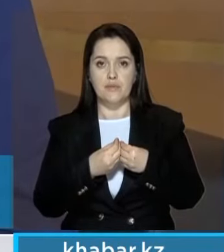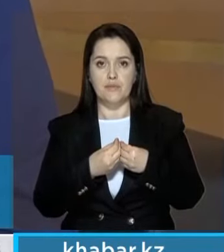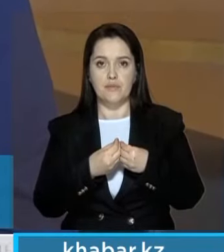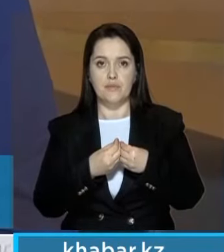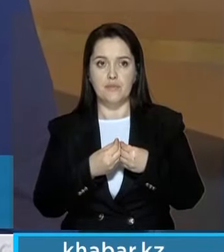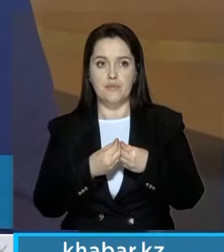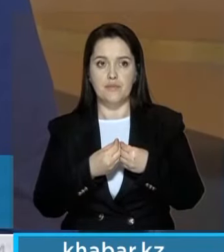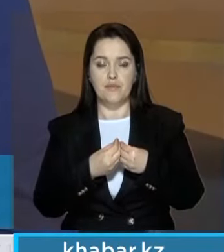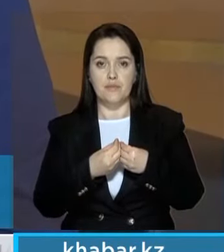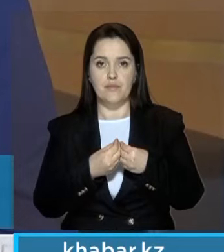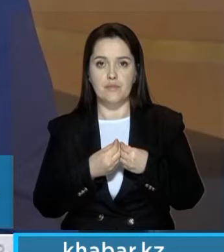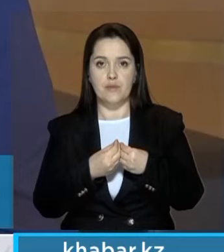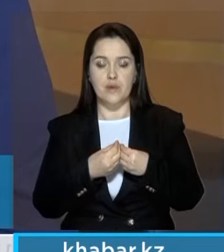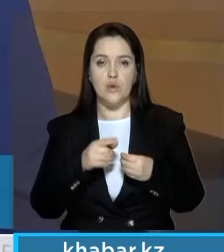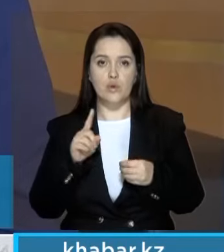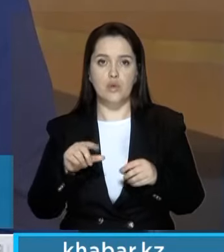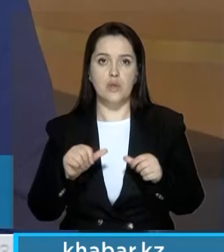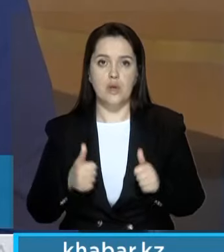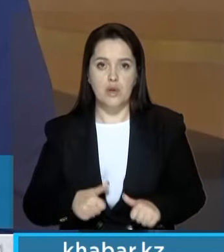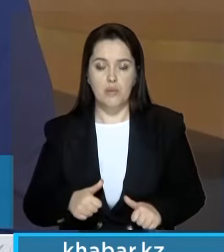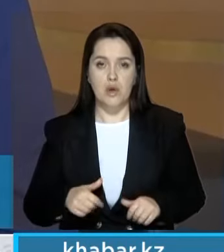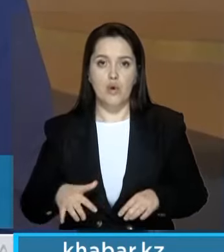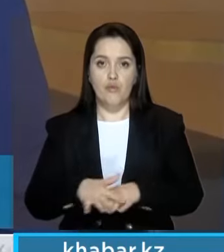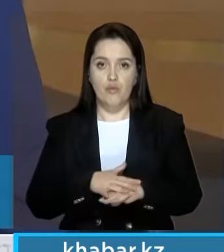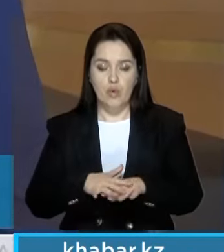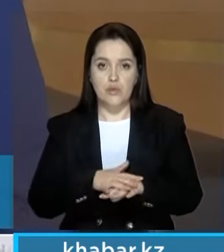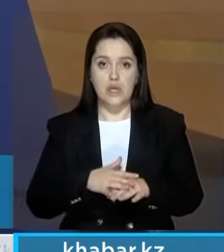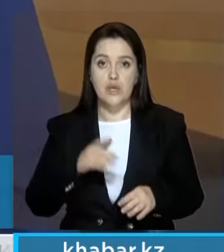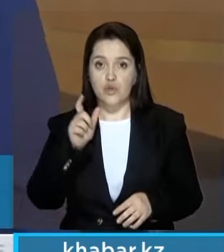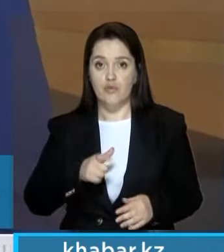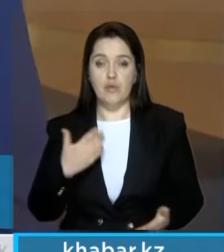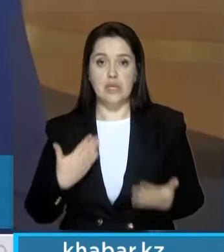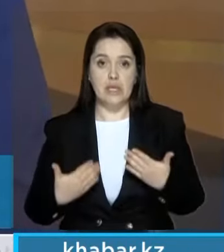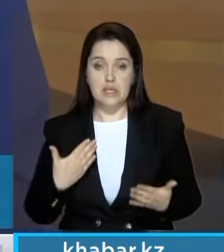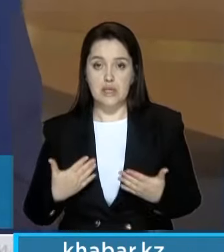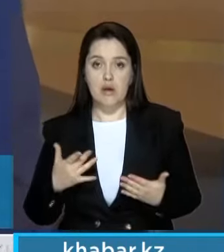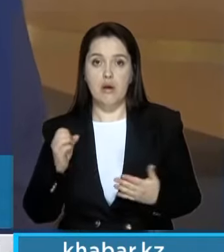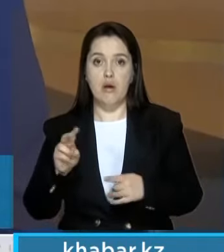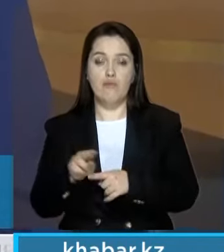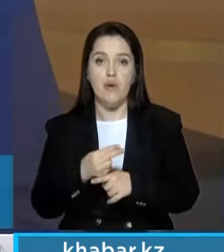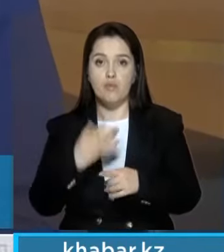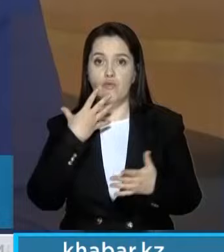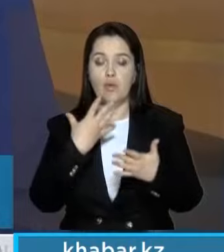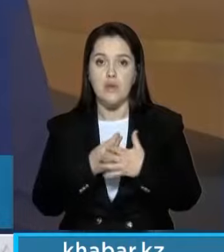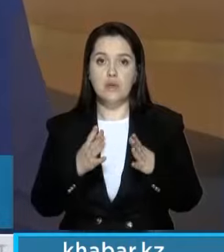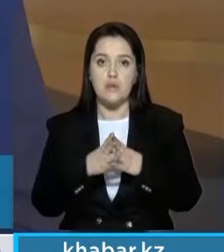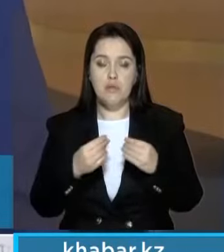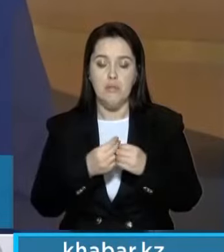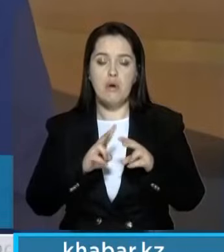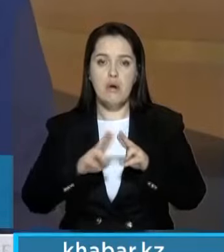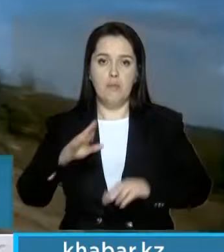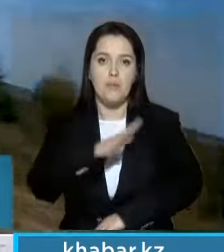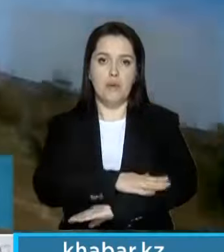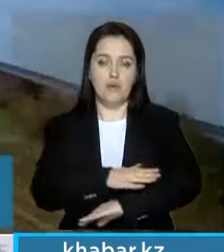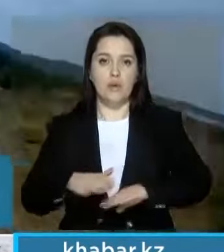тот базовый элемент в обществе. Человек, если, ну, как он воспитан у себя в семье, он также себя и ведет в обществе, на